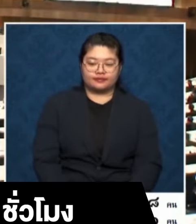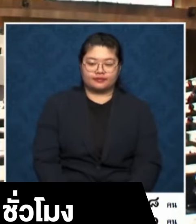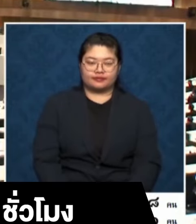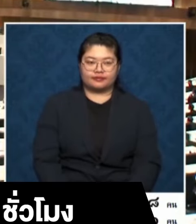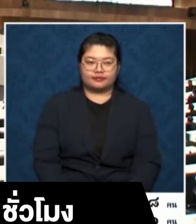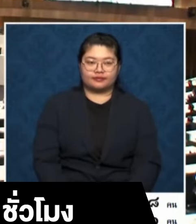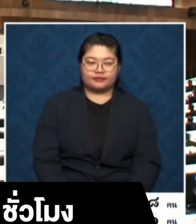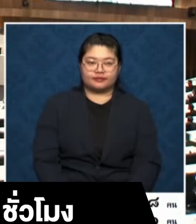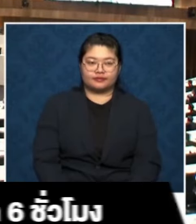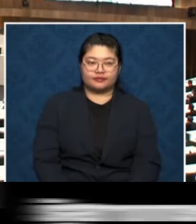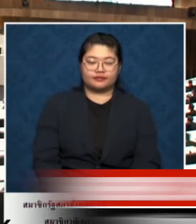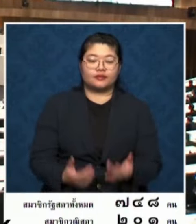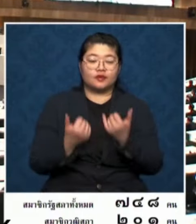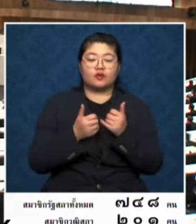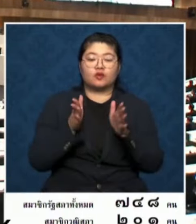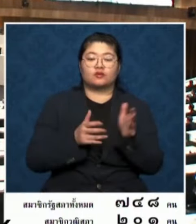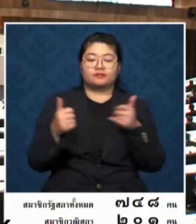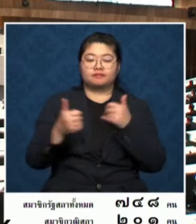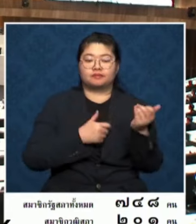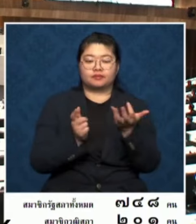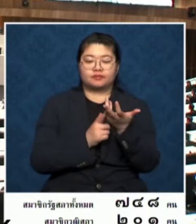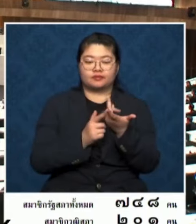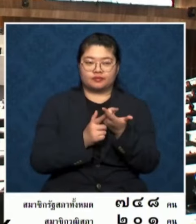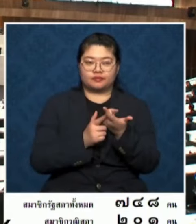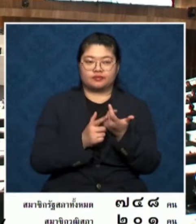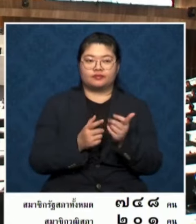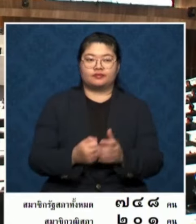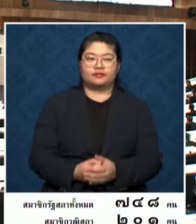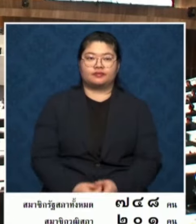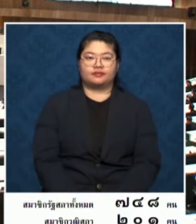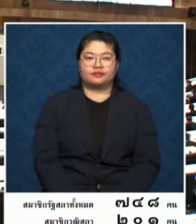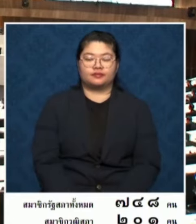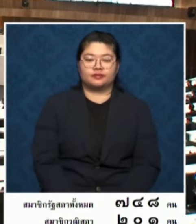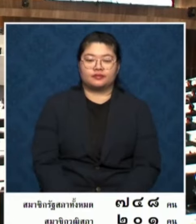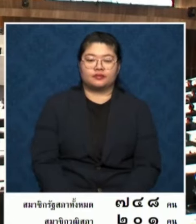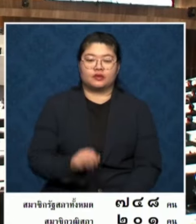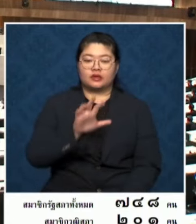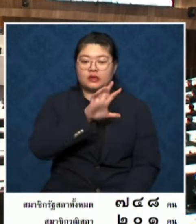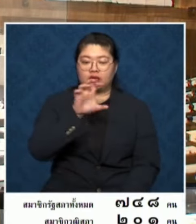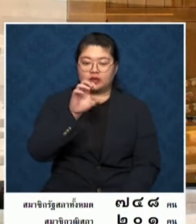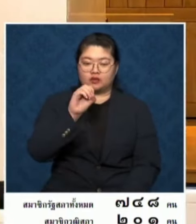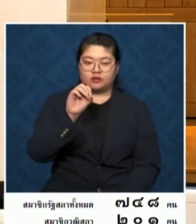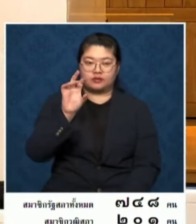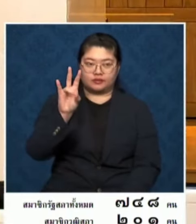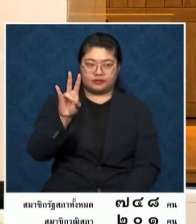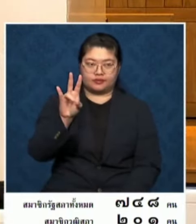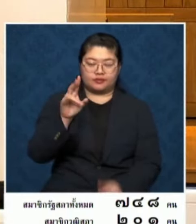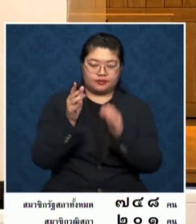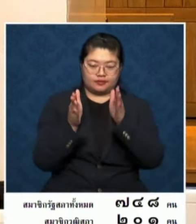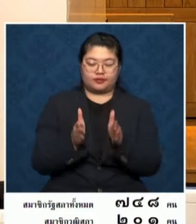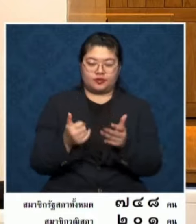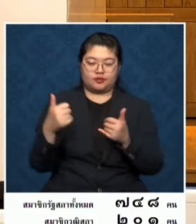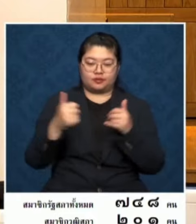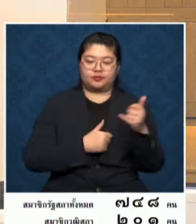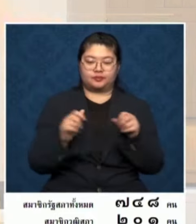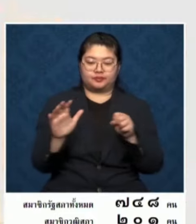ธรรมนูญวินิจฉัยอำนาจแก้รัฐธรรมนูญประธานรัฐสภาแจงยึดตามสมัยที่ผ่านมานายอดิศรเพียงเก